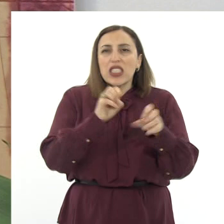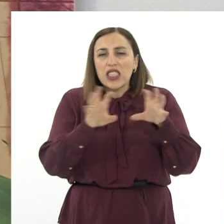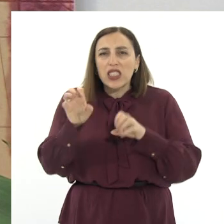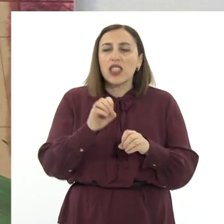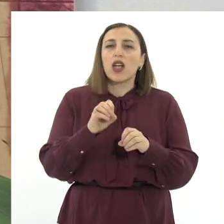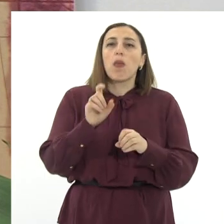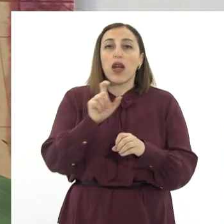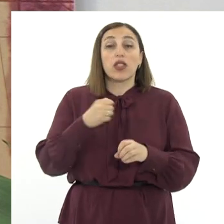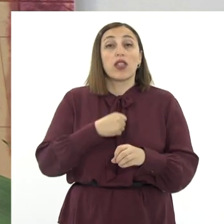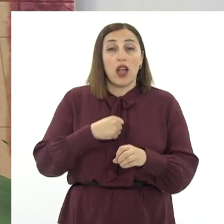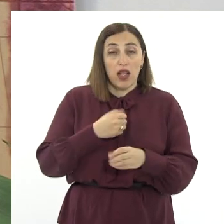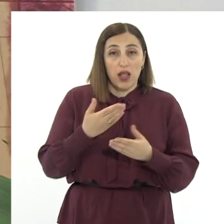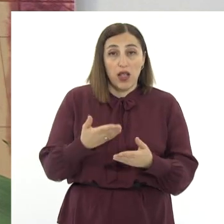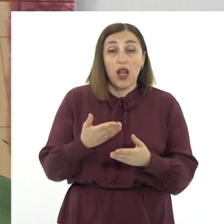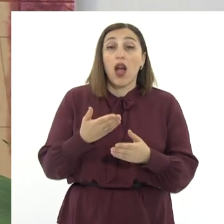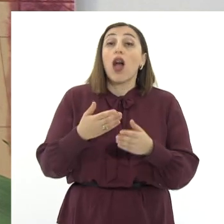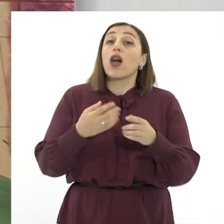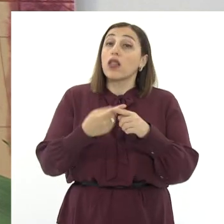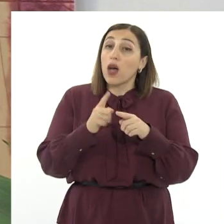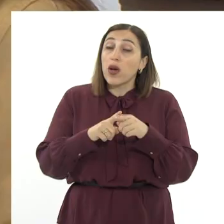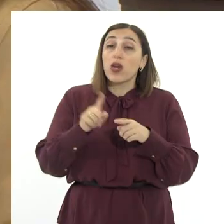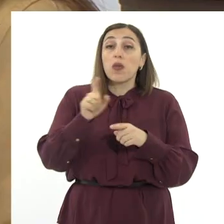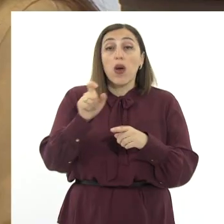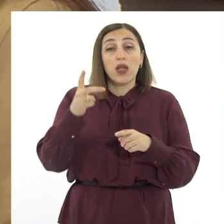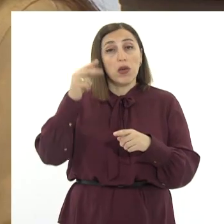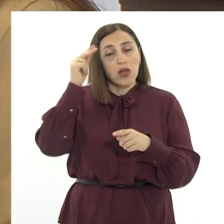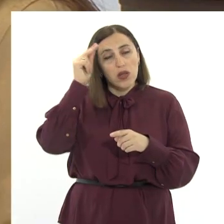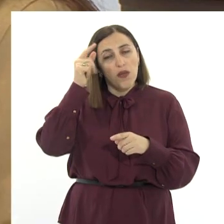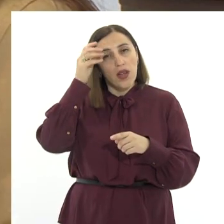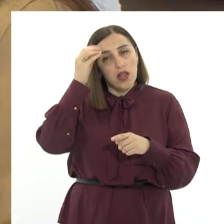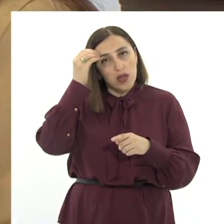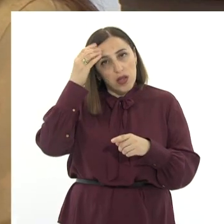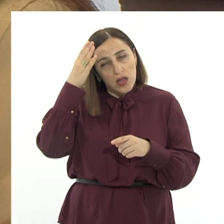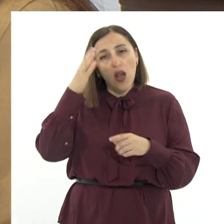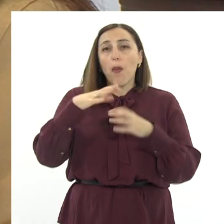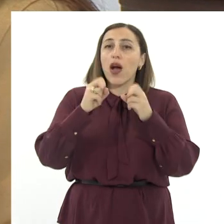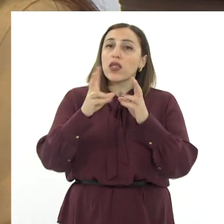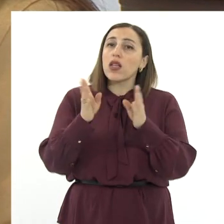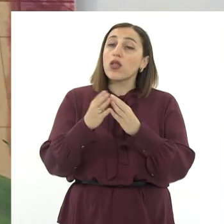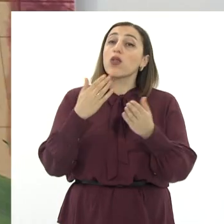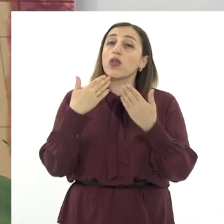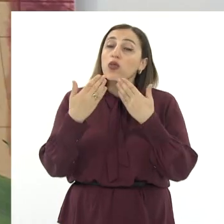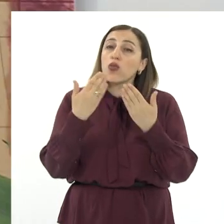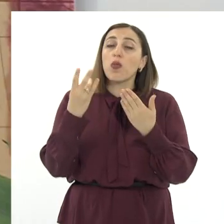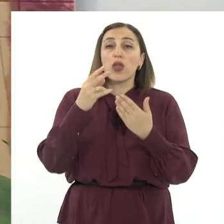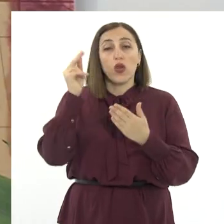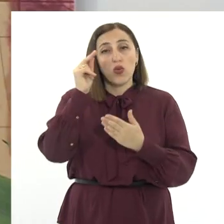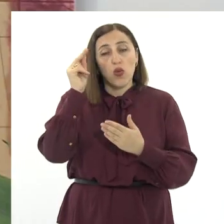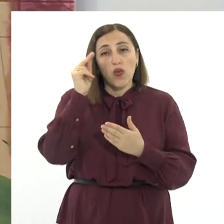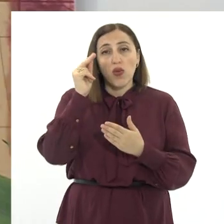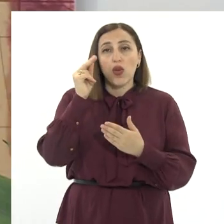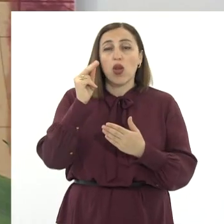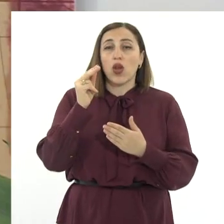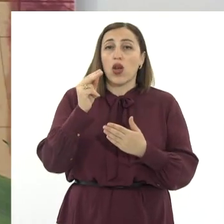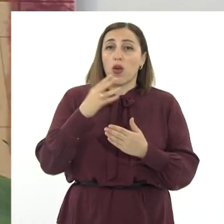կրծել, քաշքշել, կենտրոնանում է դրա վրա։ Բարի եղեք, ունեցեք գիտելիքներ, խոսեք մասնագետների հետ, ասեմ,